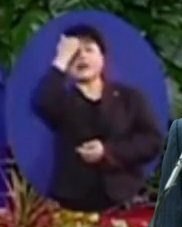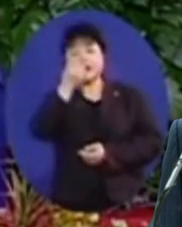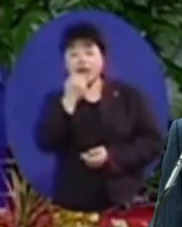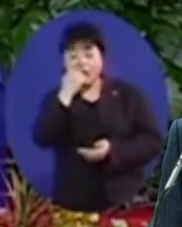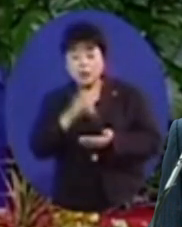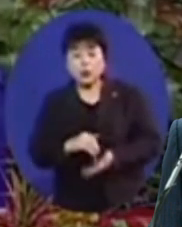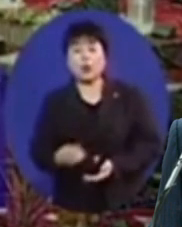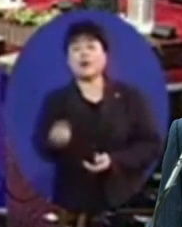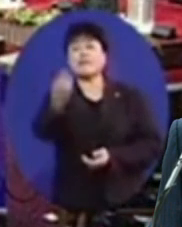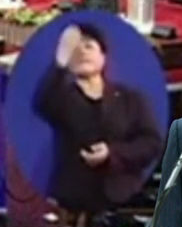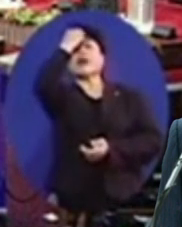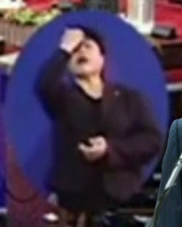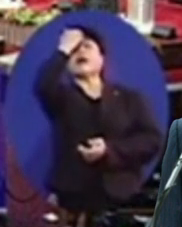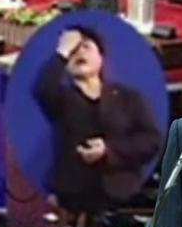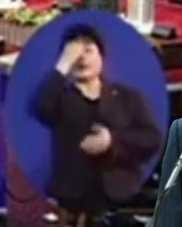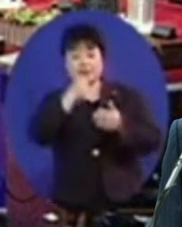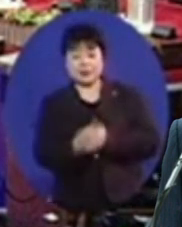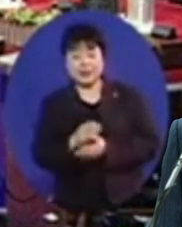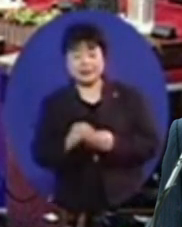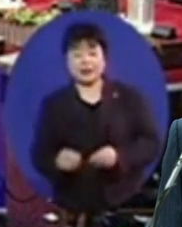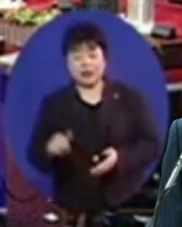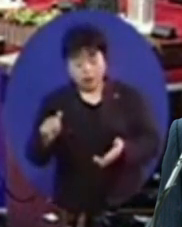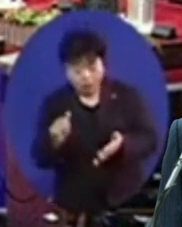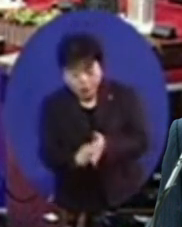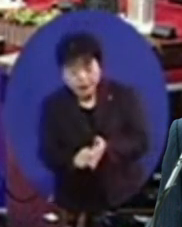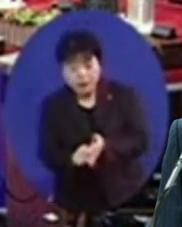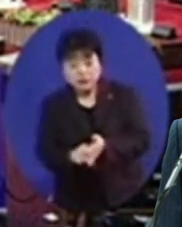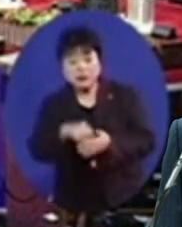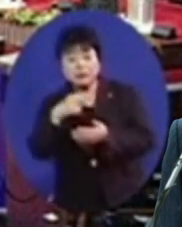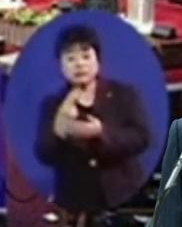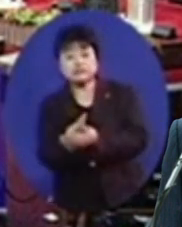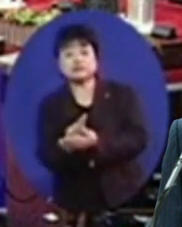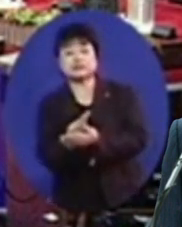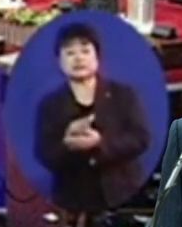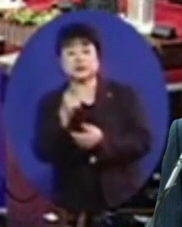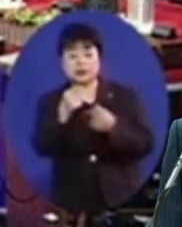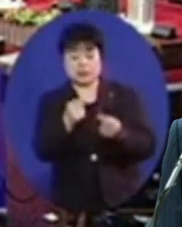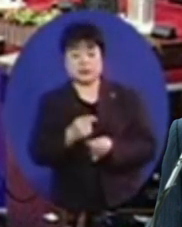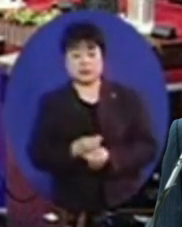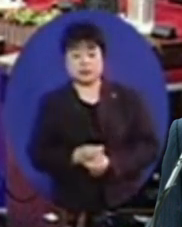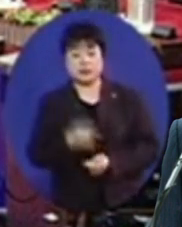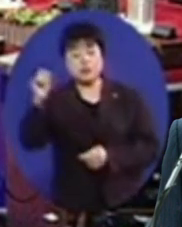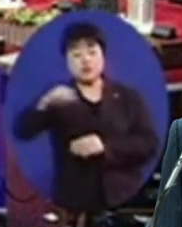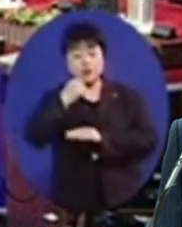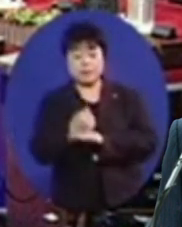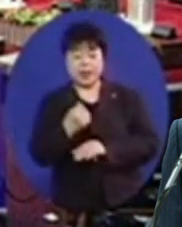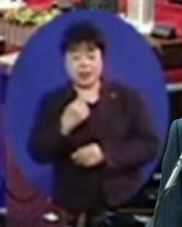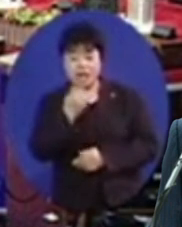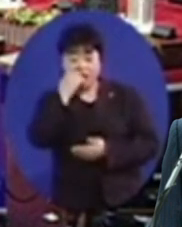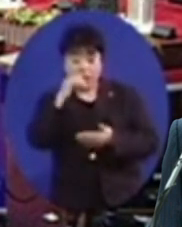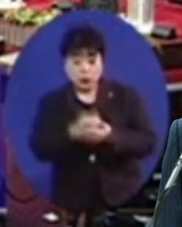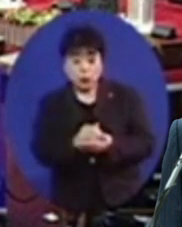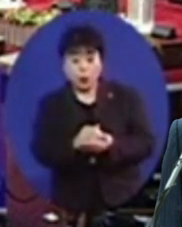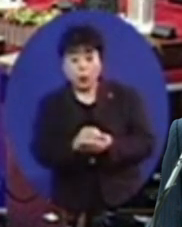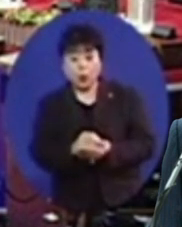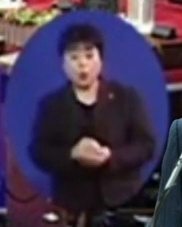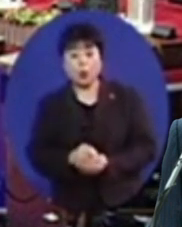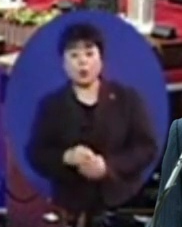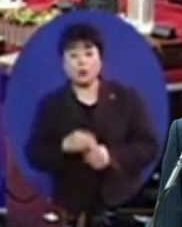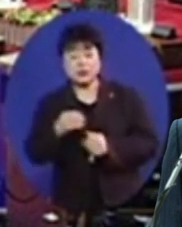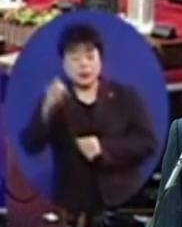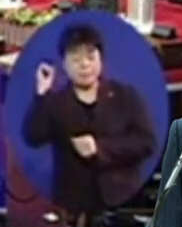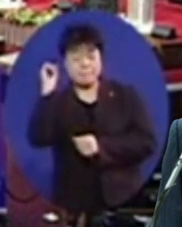그 이마에 박히니 땅에 엎드러지니라. 다윗이 이같이 물매와 돌로 블레셋 사람을